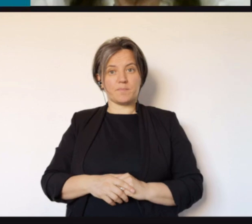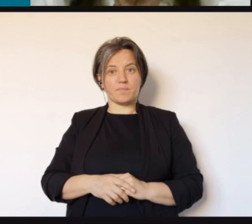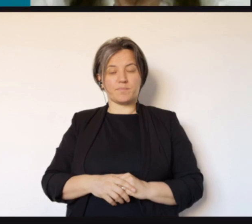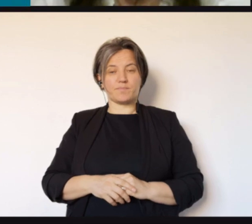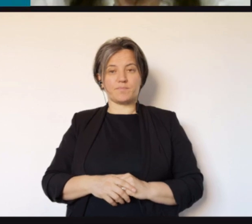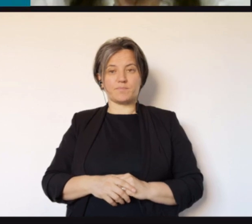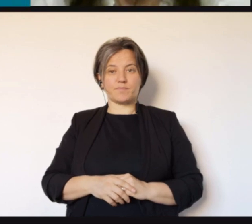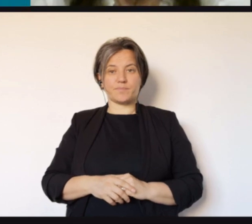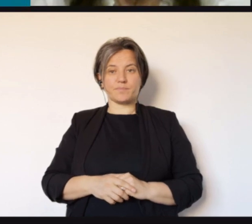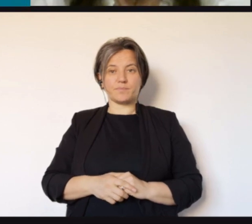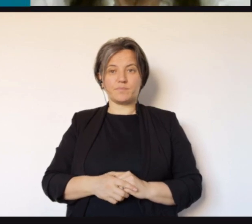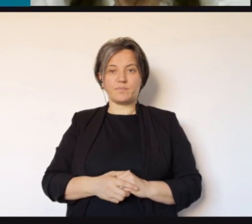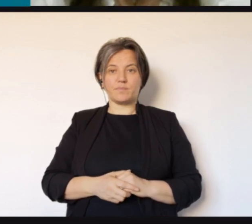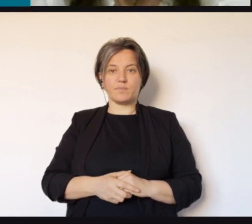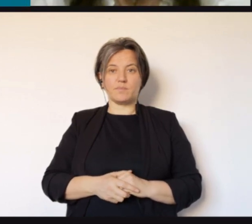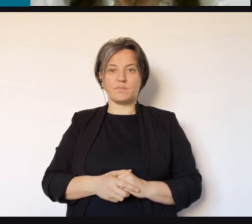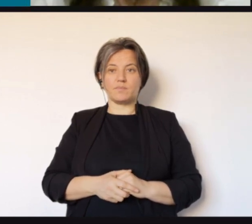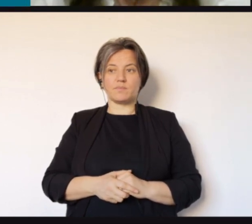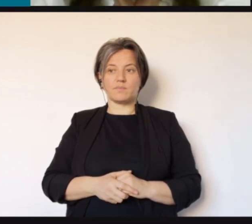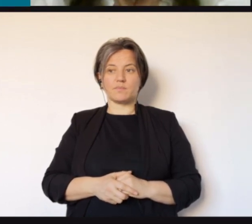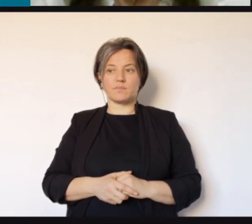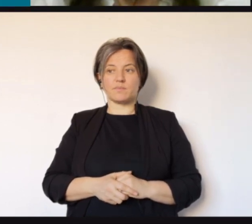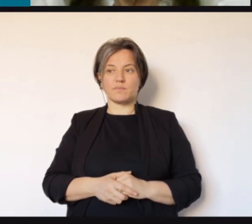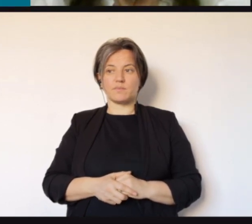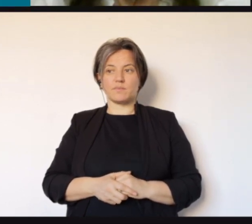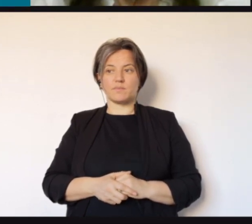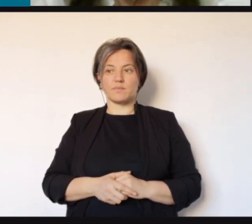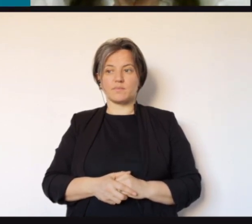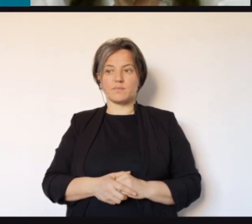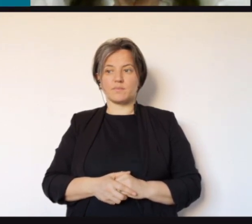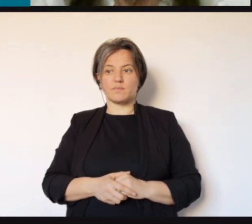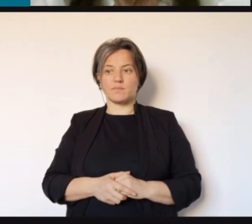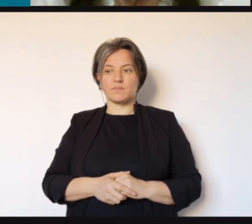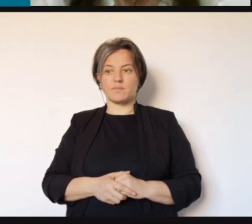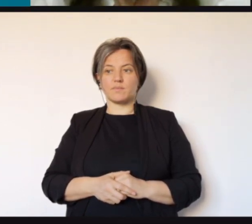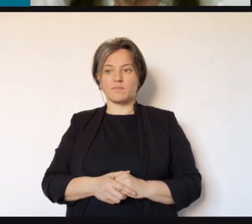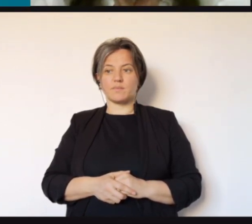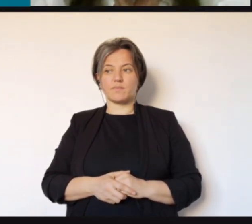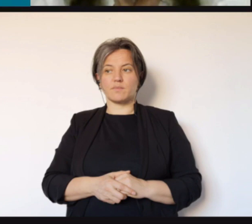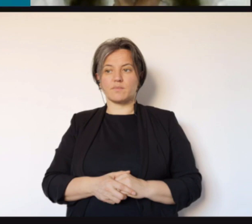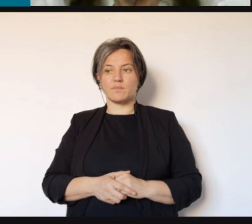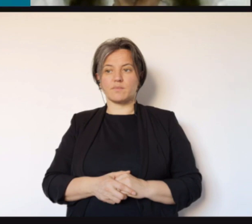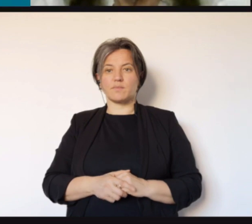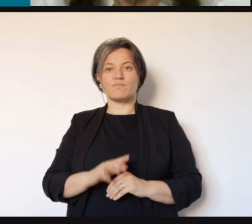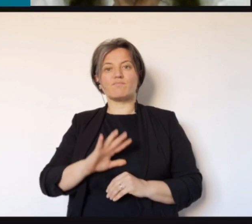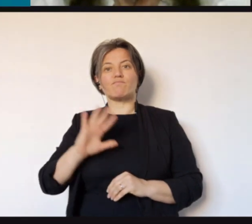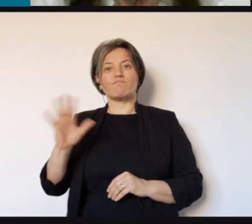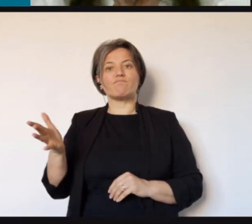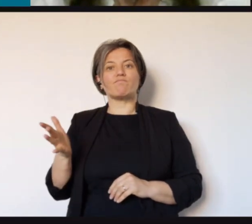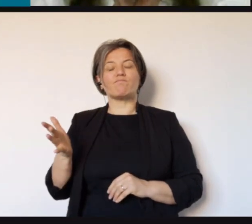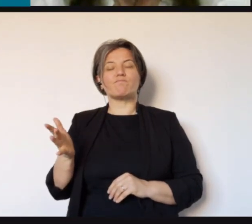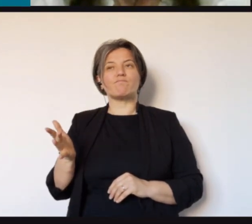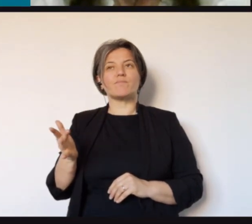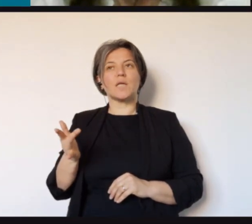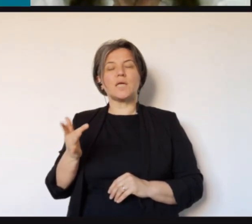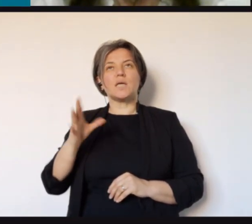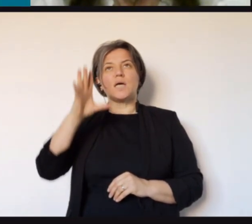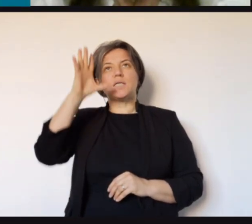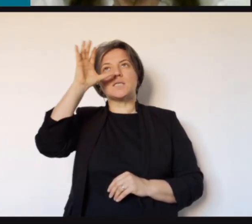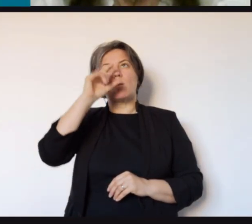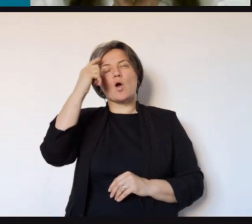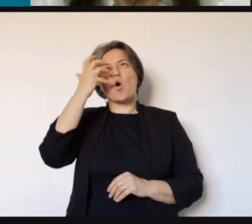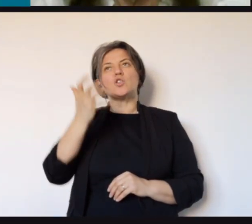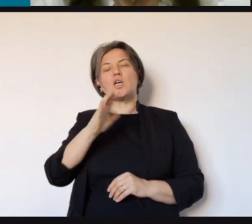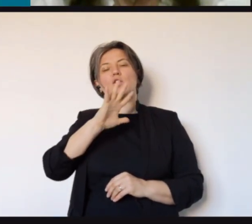E questo poi ci insegna anche un aspetto sul comprendere un po' meglio che significa